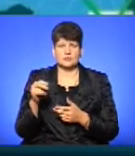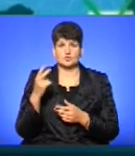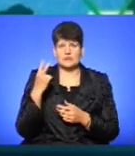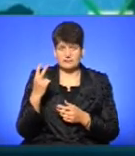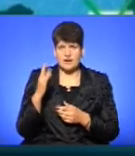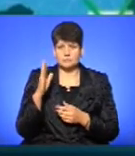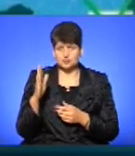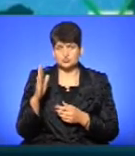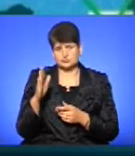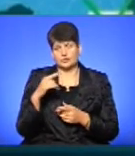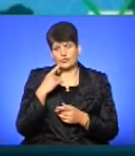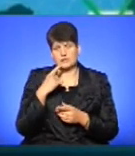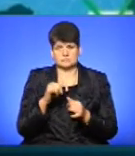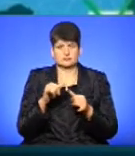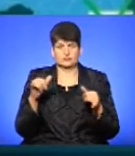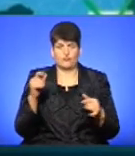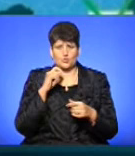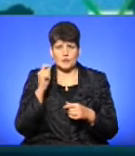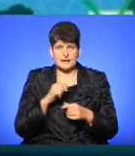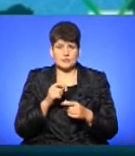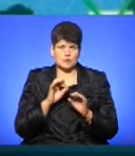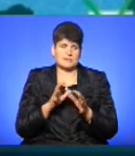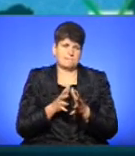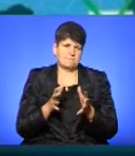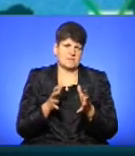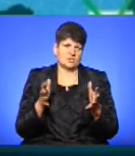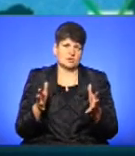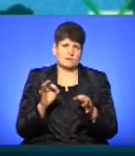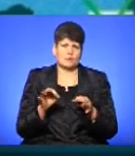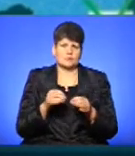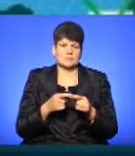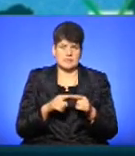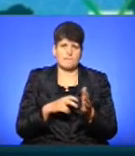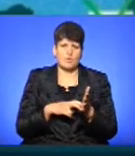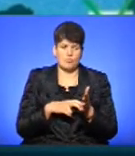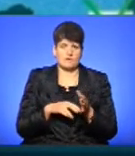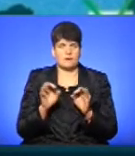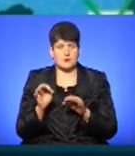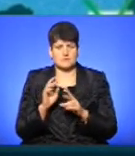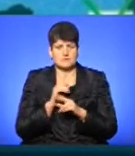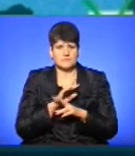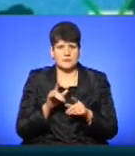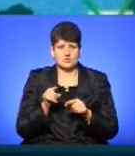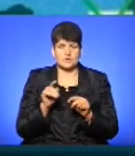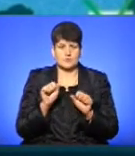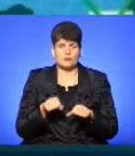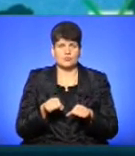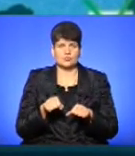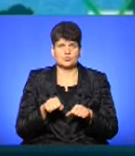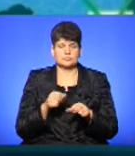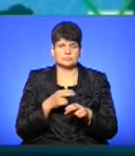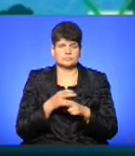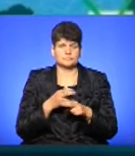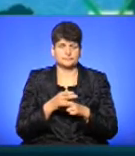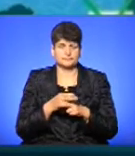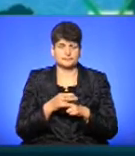Україні. Розкажіть більше про ці штами грипу і чи справді такі побоювання є виправданими, що вони можуть загрожувати